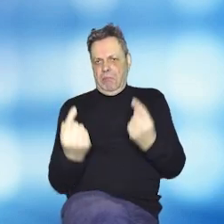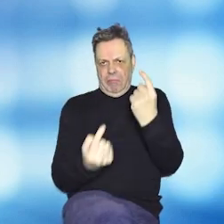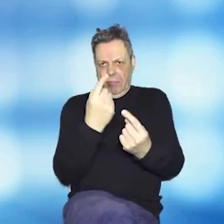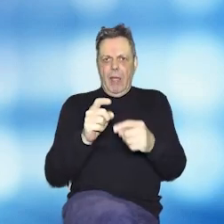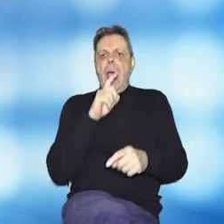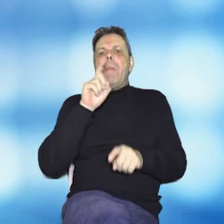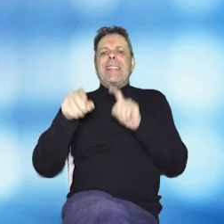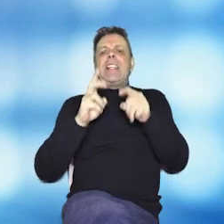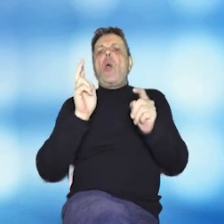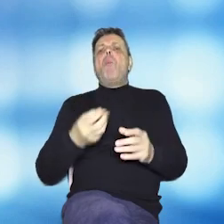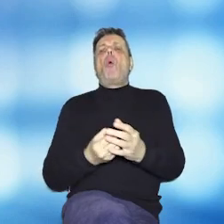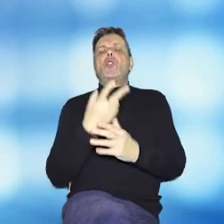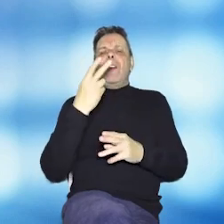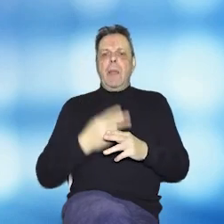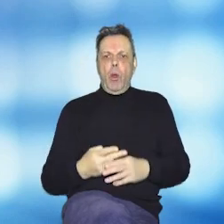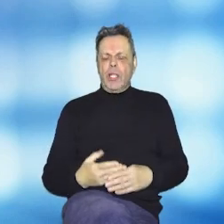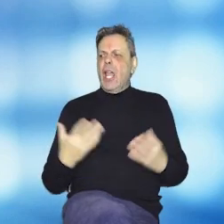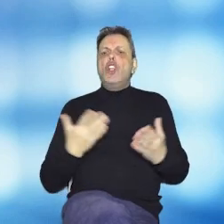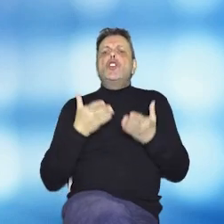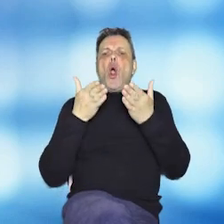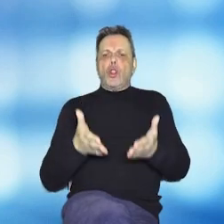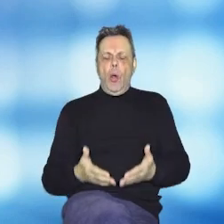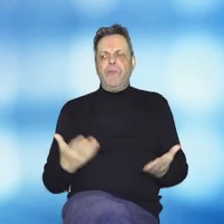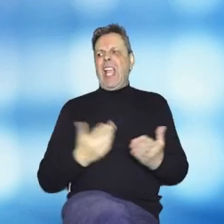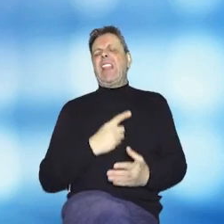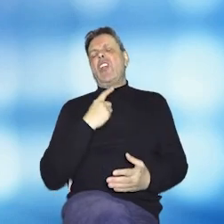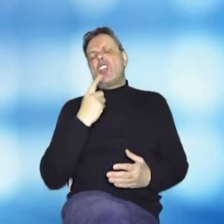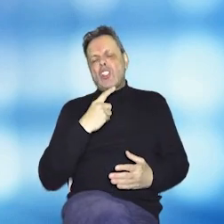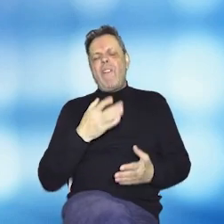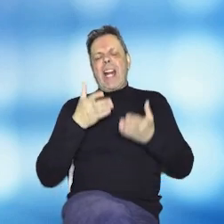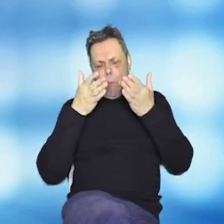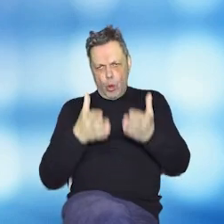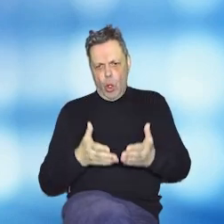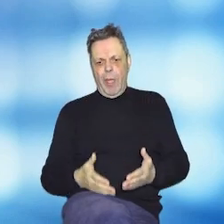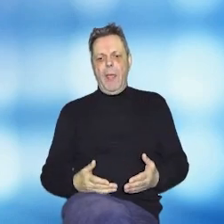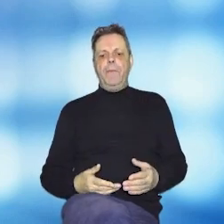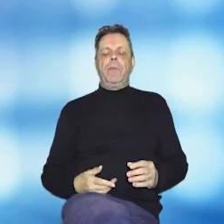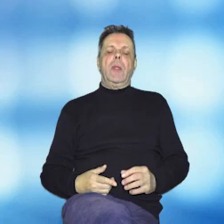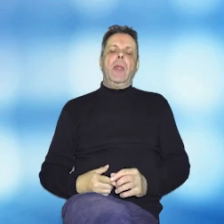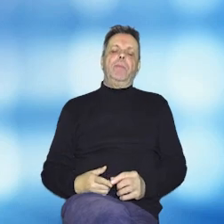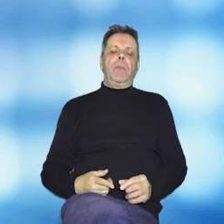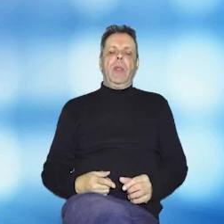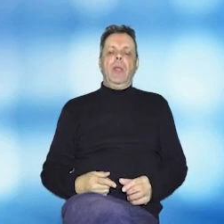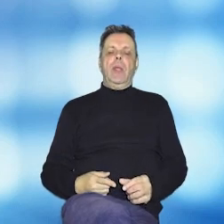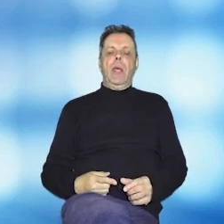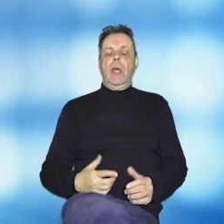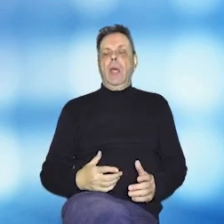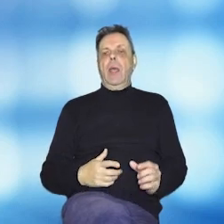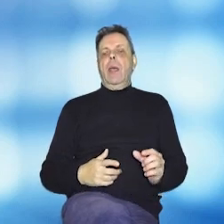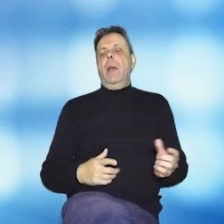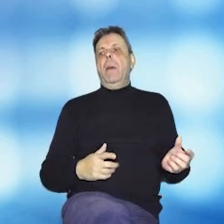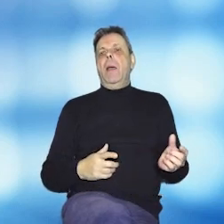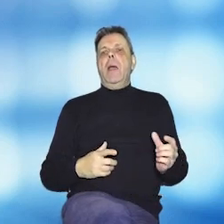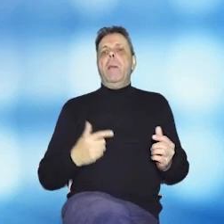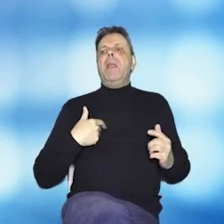uzrokovati bolest u ljudi. Što su zapravo paraziti, da već kad govorimo o tome velimo, jel da? Dakle, kao što sam rekao